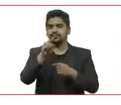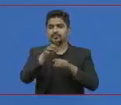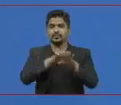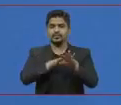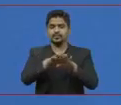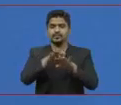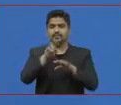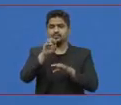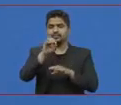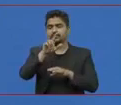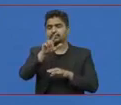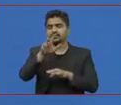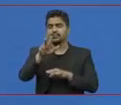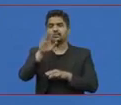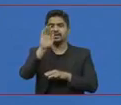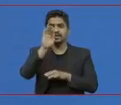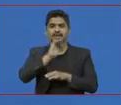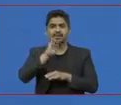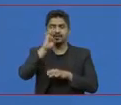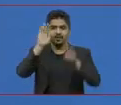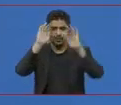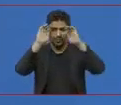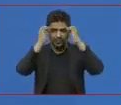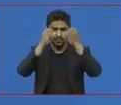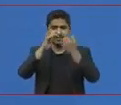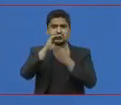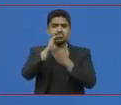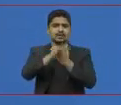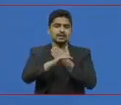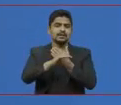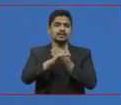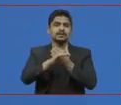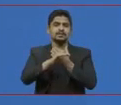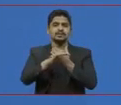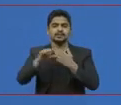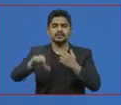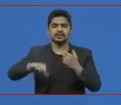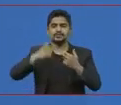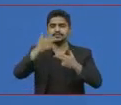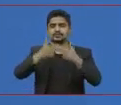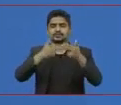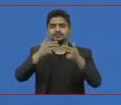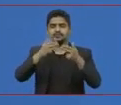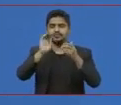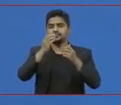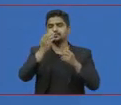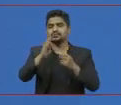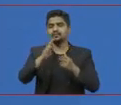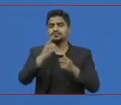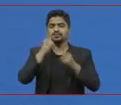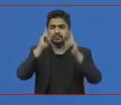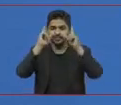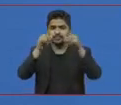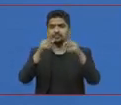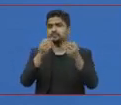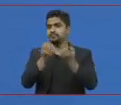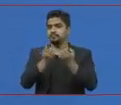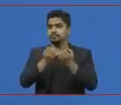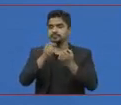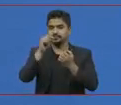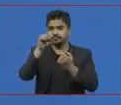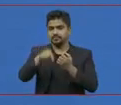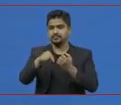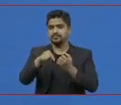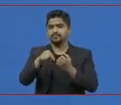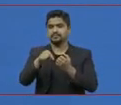यहाँहरूलाई 2078 सालमा सुरक्षित रूपमा जीवनयापन गर्न सक्नुहुन्छ भन्ने आशा गर्दै आजको